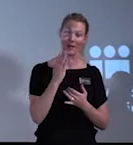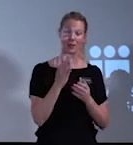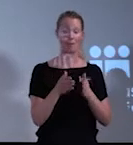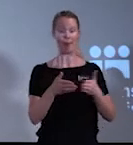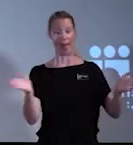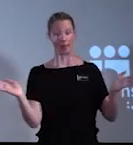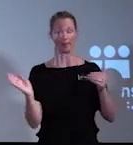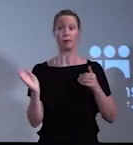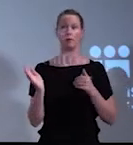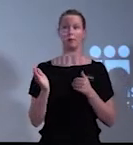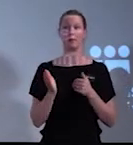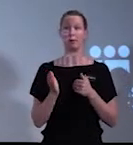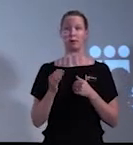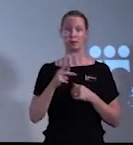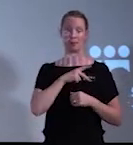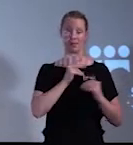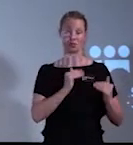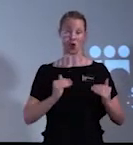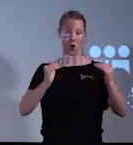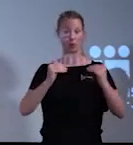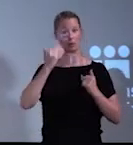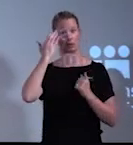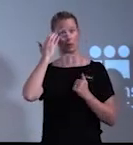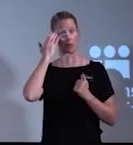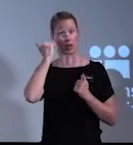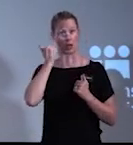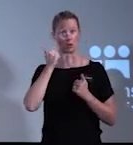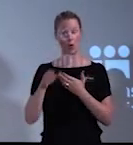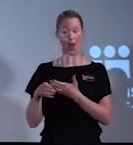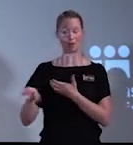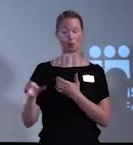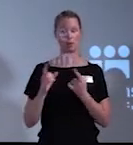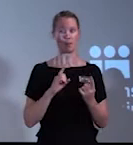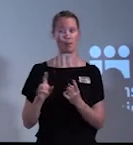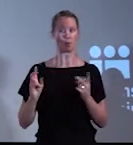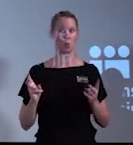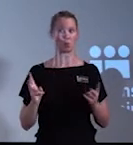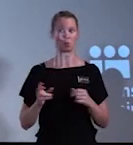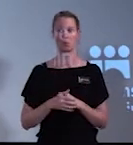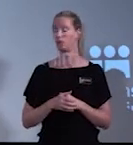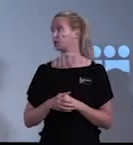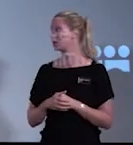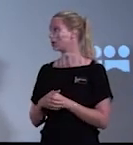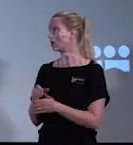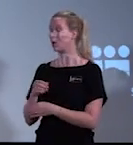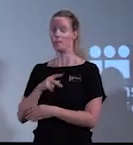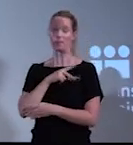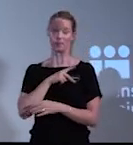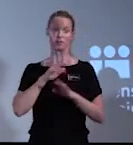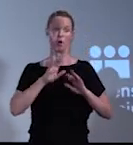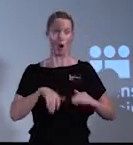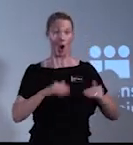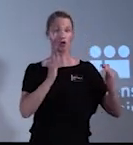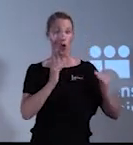vidare, en prishöjning kan ju faktiskt också exkludera människor. Då ska man också veta att priserna har ju